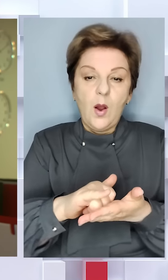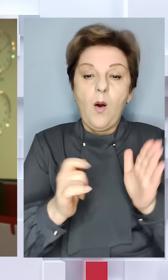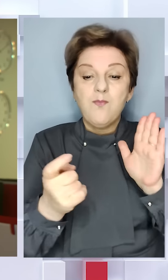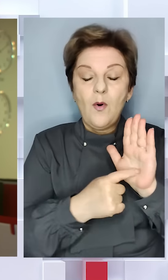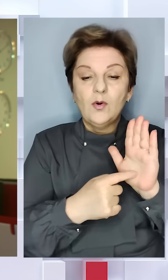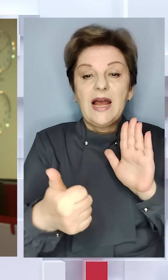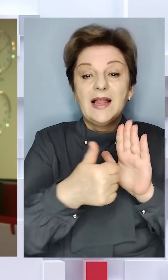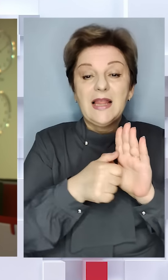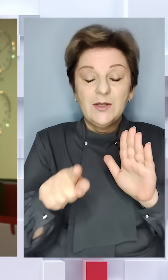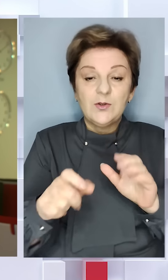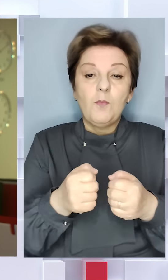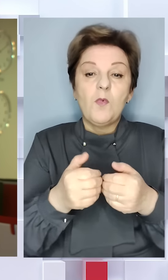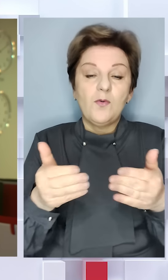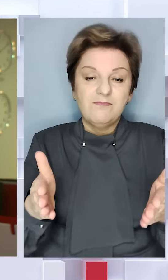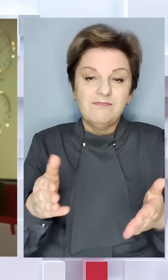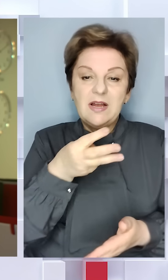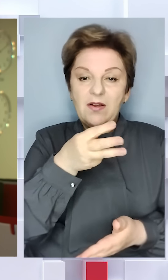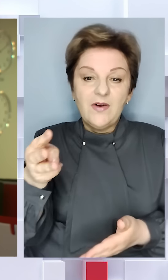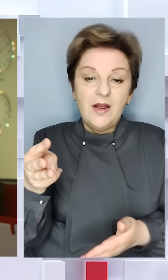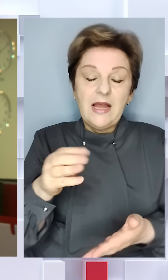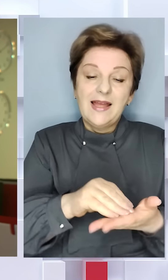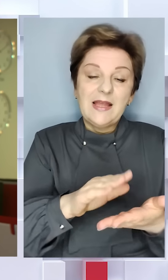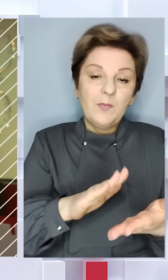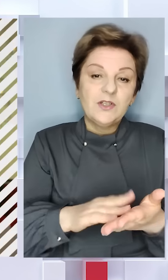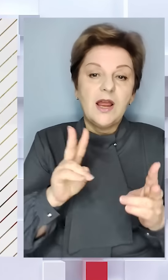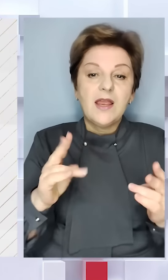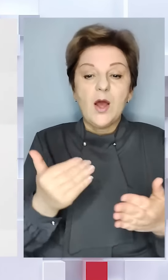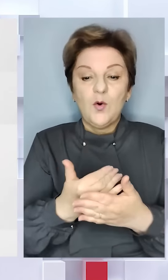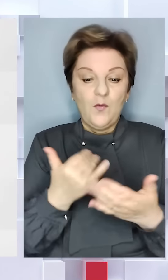напишіть, яка новина вас вразила найбільше.